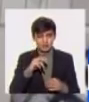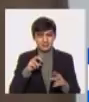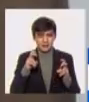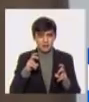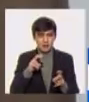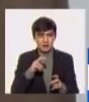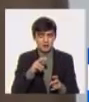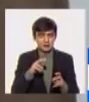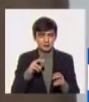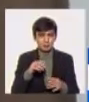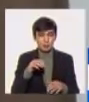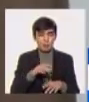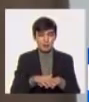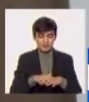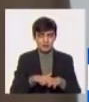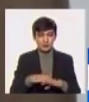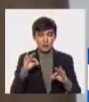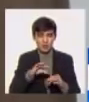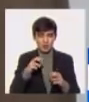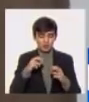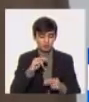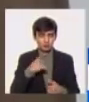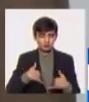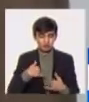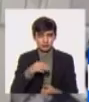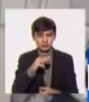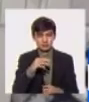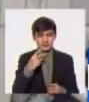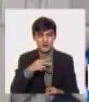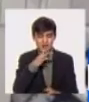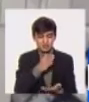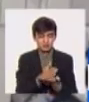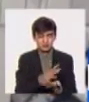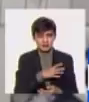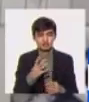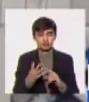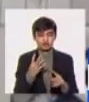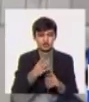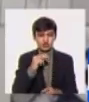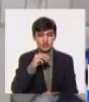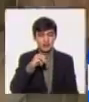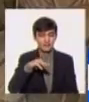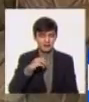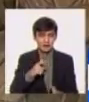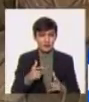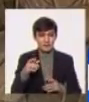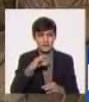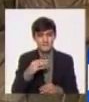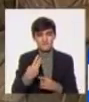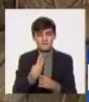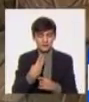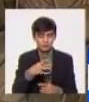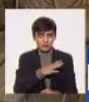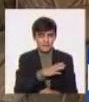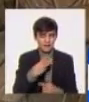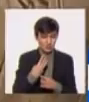параметрами». Учитель математики с 20-летним стажем Оксана Абакумова готовится к четвертой четверти. Она записывает видеоуроки, которые будет